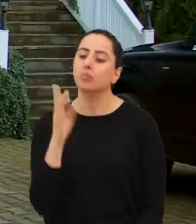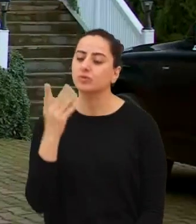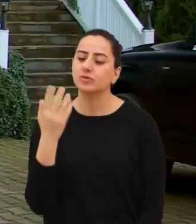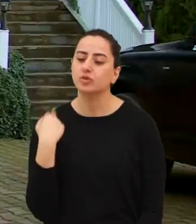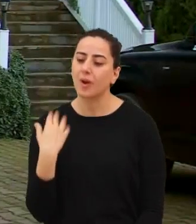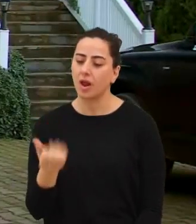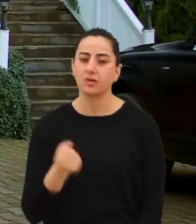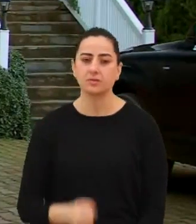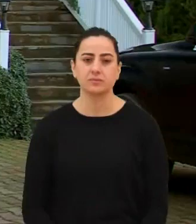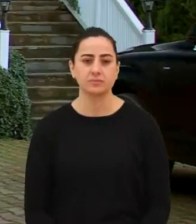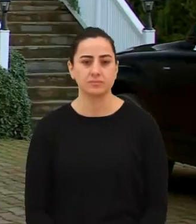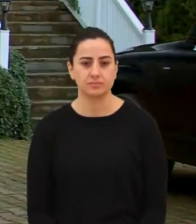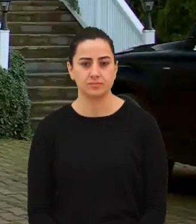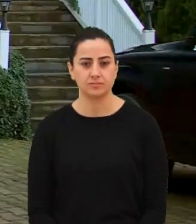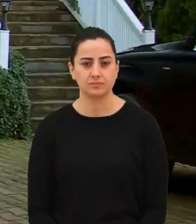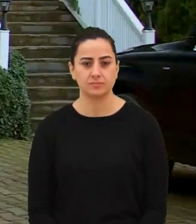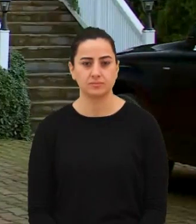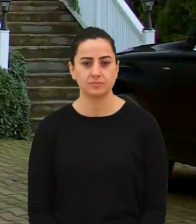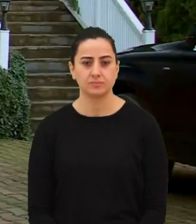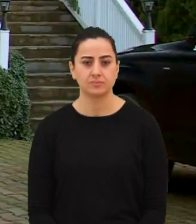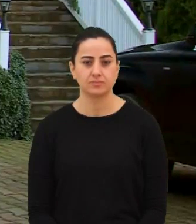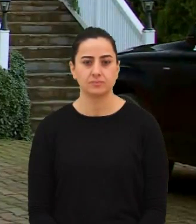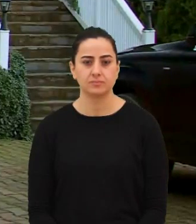Git işlemlerine bas.